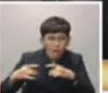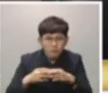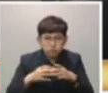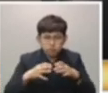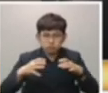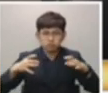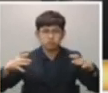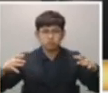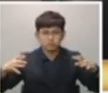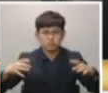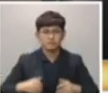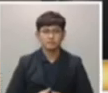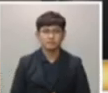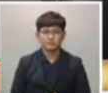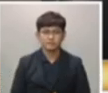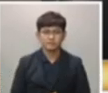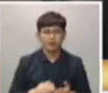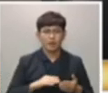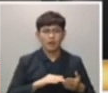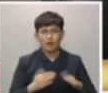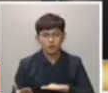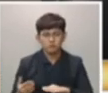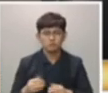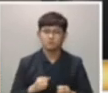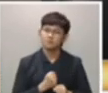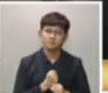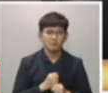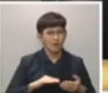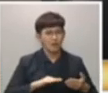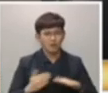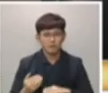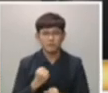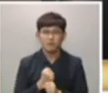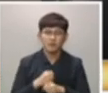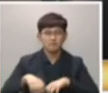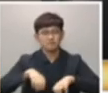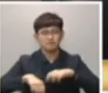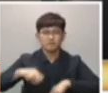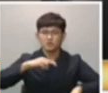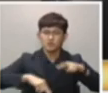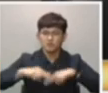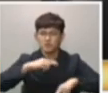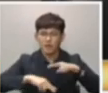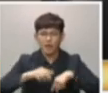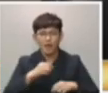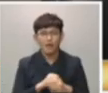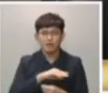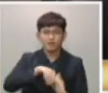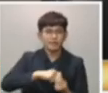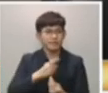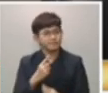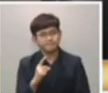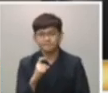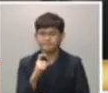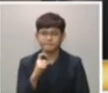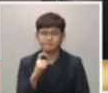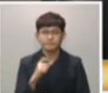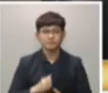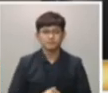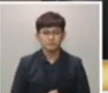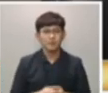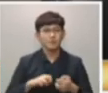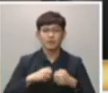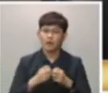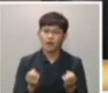ขึ้นล้มเหลวและไร้ประสิทธิภาพในการดูแลด้านเศรษฐกิจส่งผลให้เ